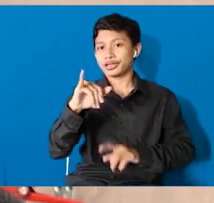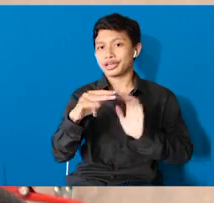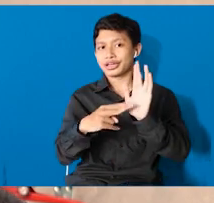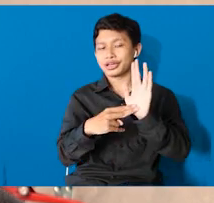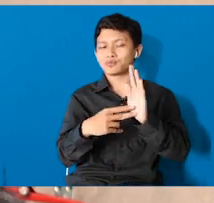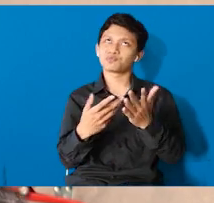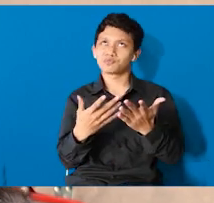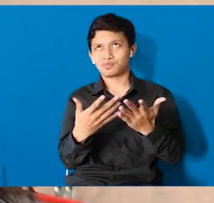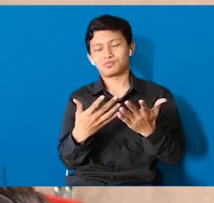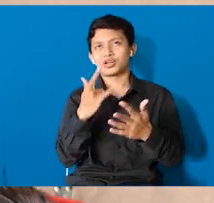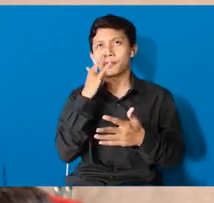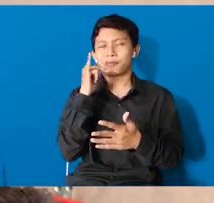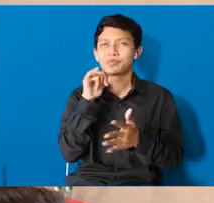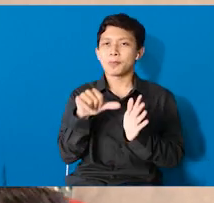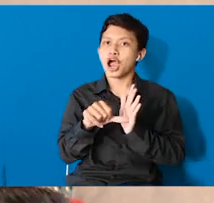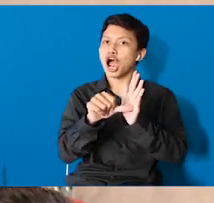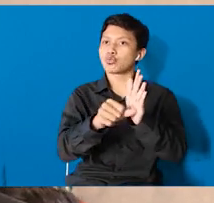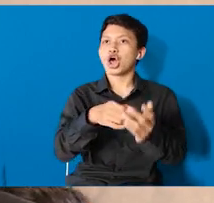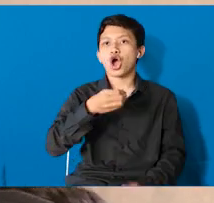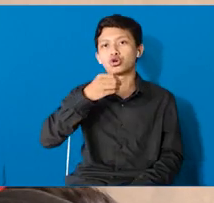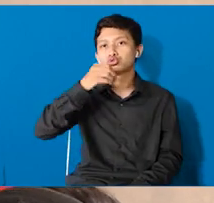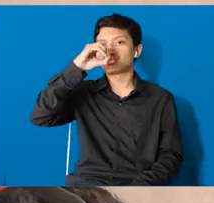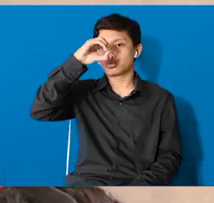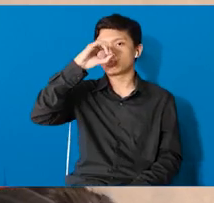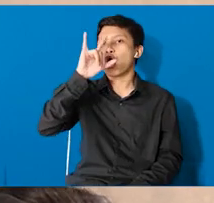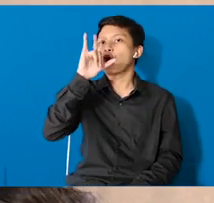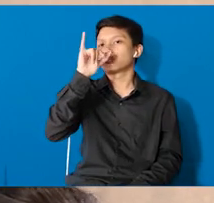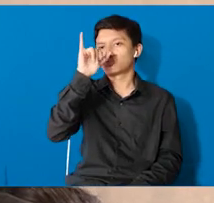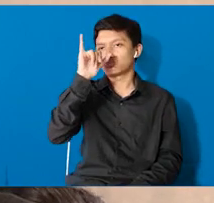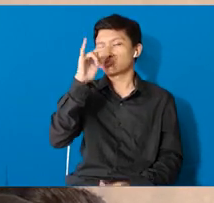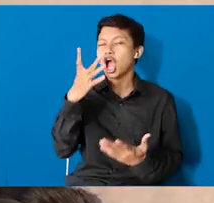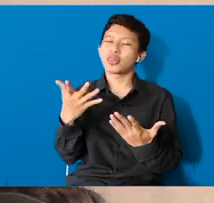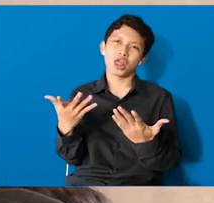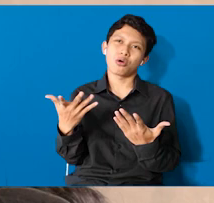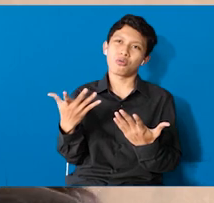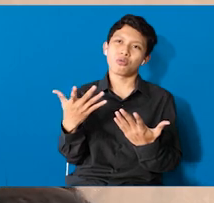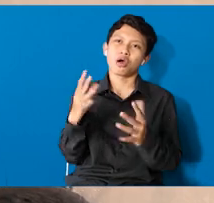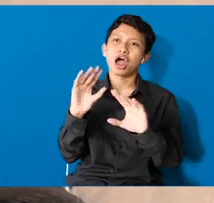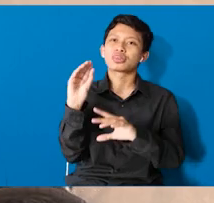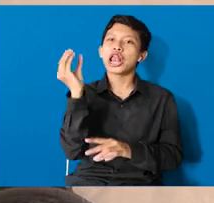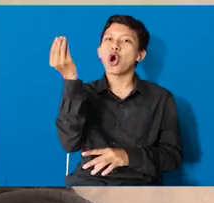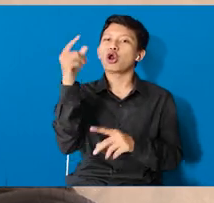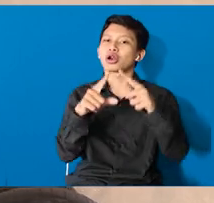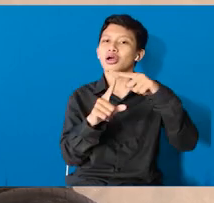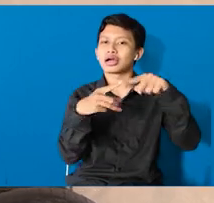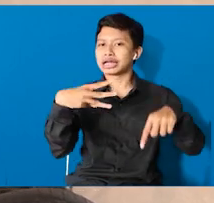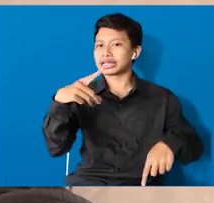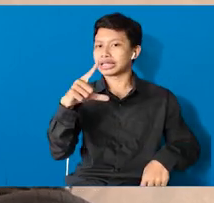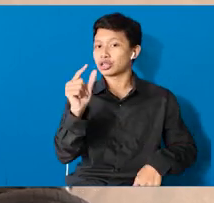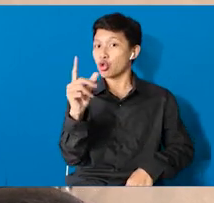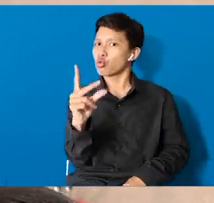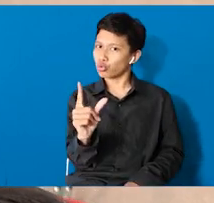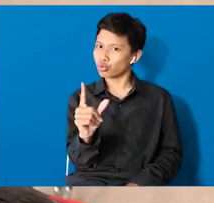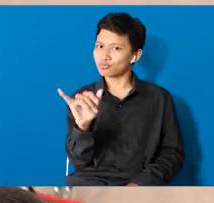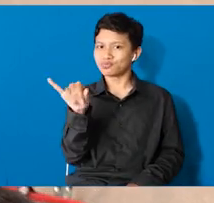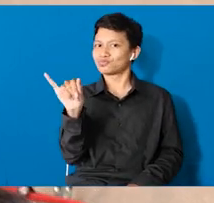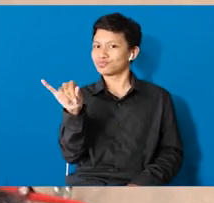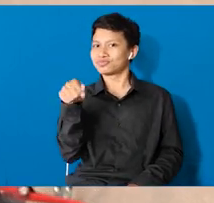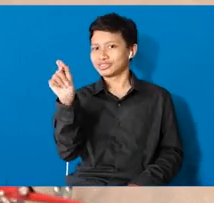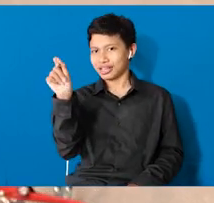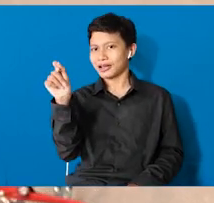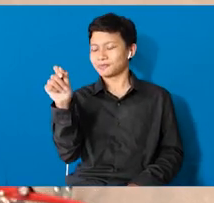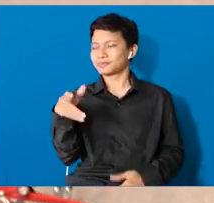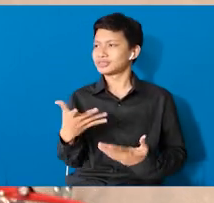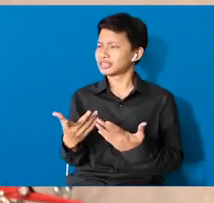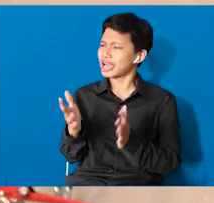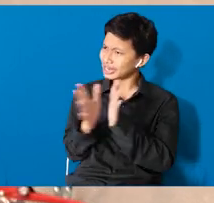berupa bantuan susu dan juga telur nanti di 2024 penyalurannya. Seperti itu Ibu.